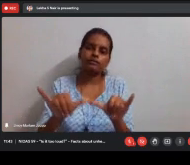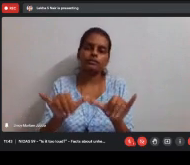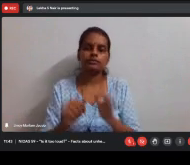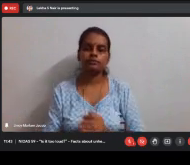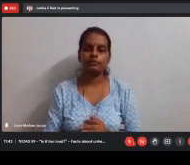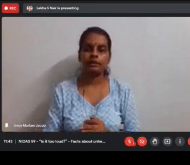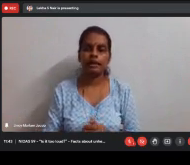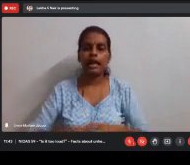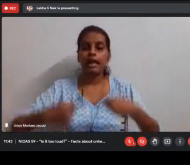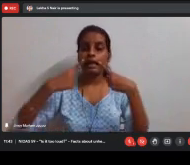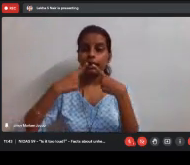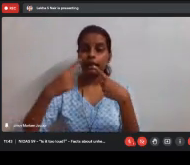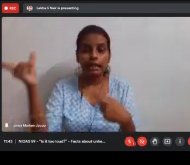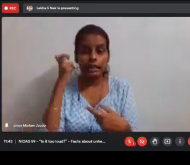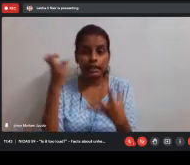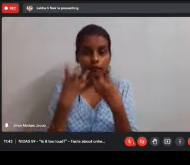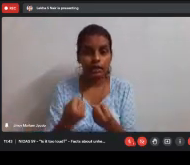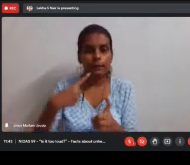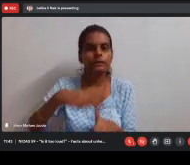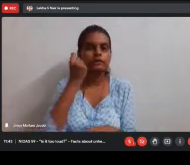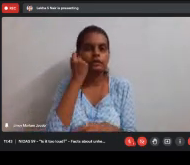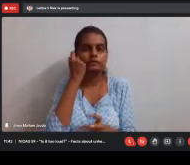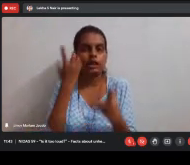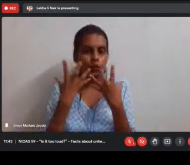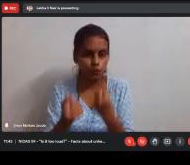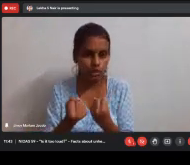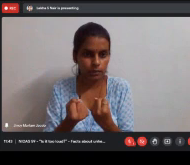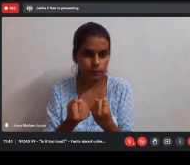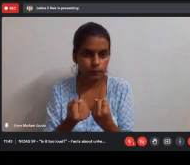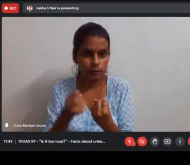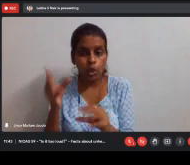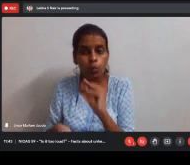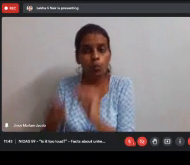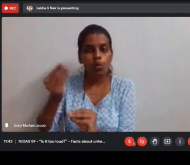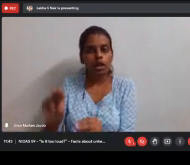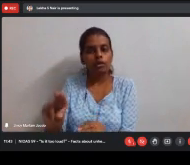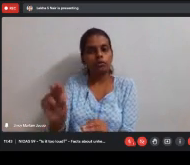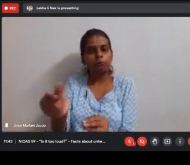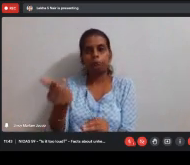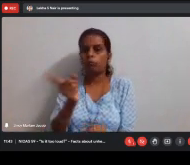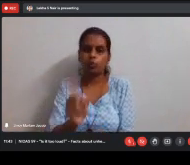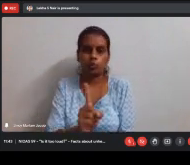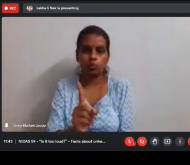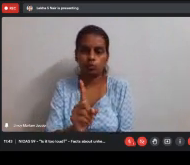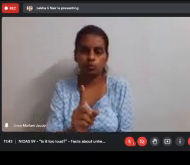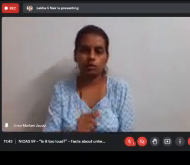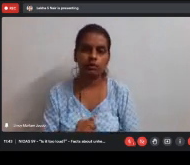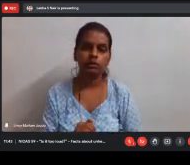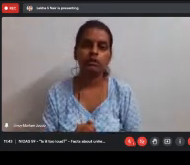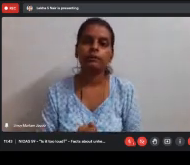കാര്യങ്ങൾ, വോളിയം കുറയ്ക്കുക. നമ്മൾ കേൾക്കുന്നത് നമുക്ക് കംഫർട്ടബിൾ ആയിട്ട് കേൾക്കാൻ പറ്റുന്ന രീതിയിൽ മാത്രം